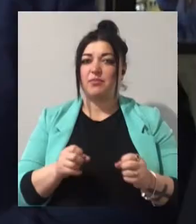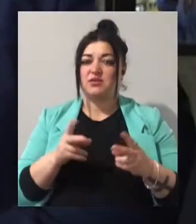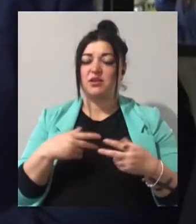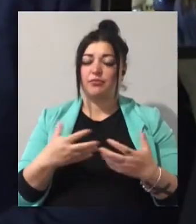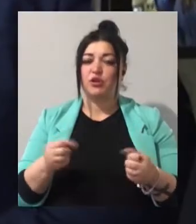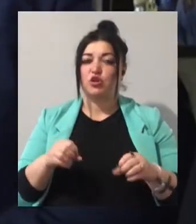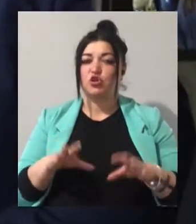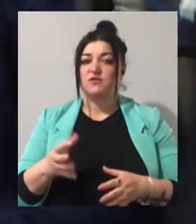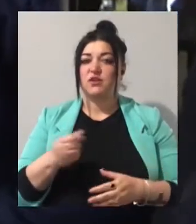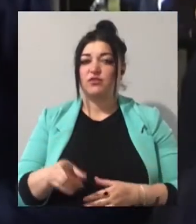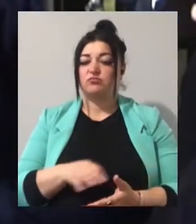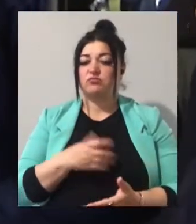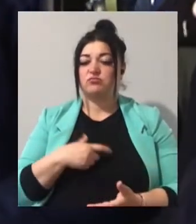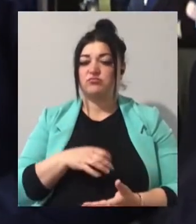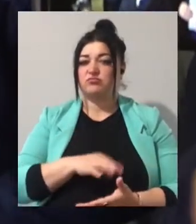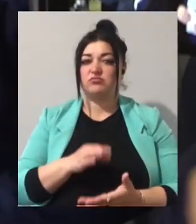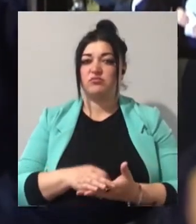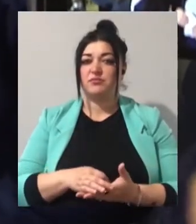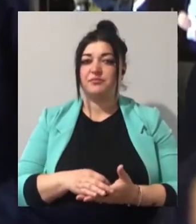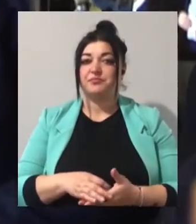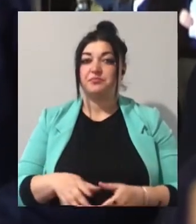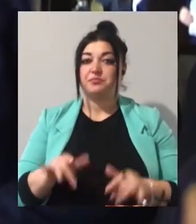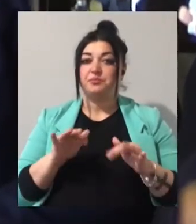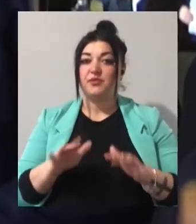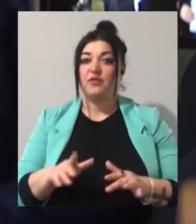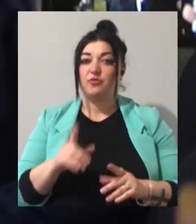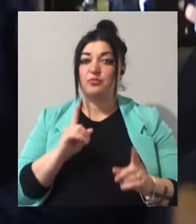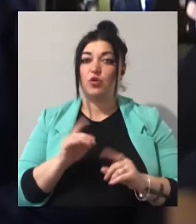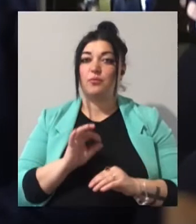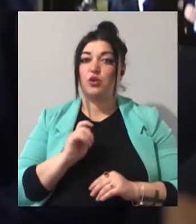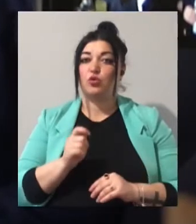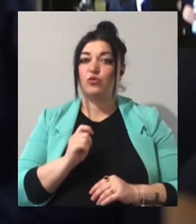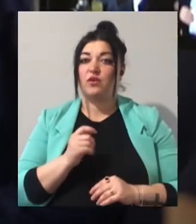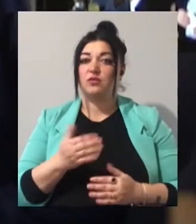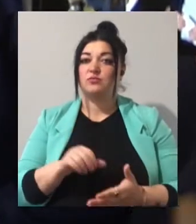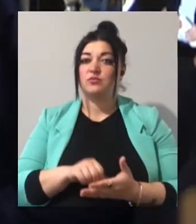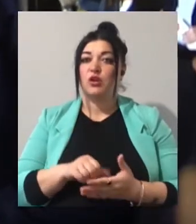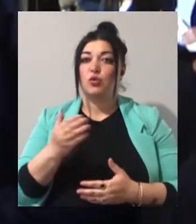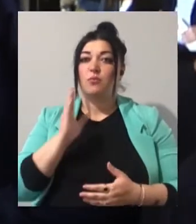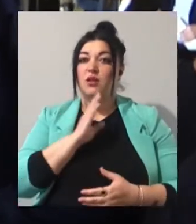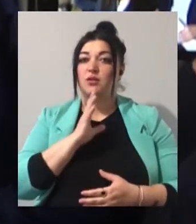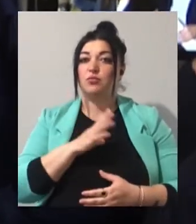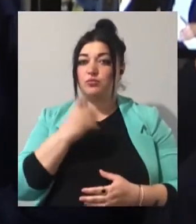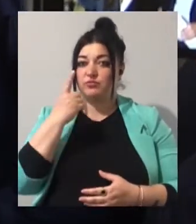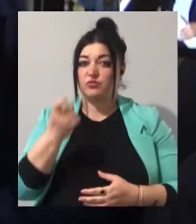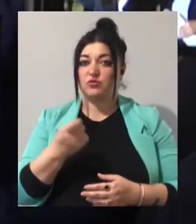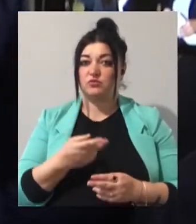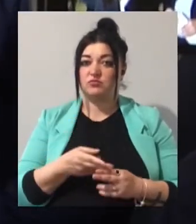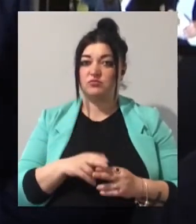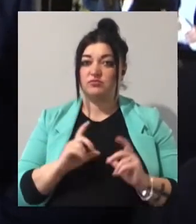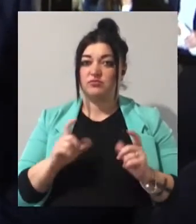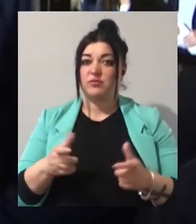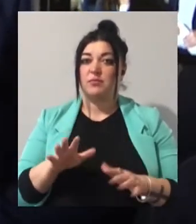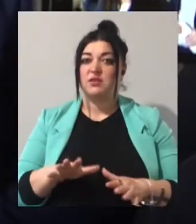на поруки. Після засідання справу прокоментували її учасники. Його матері було повідомлено про підозру, тому що місце знаходження Хаєцького